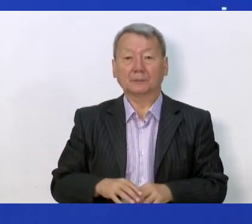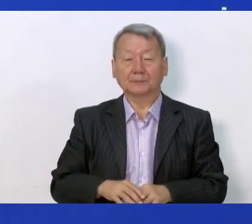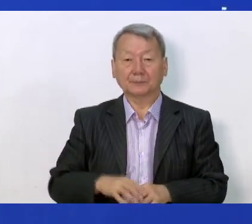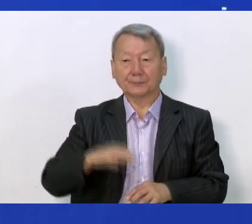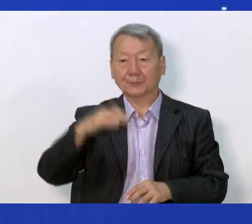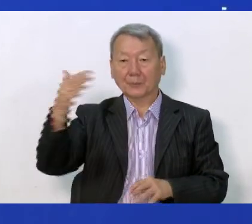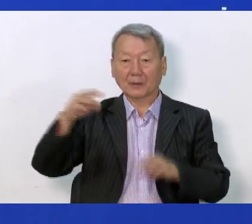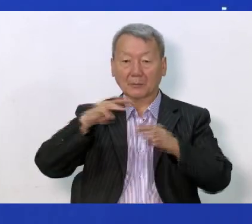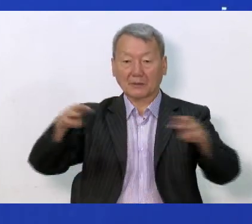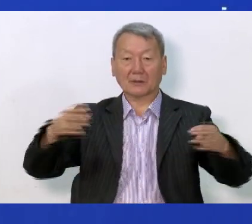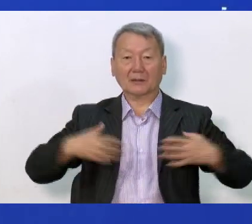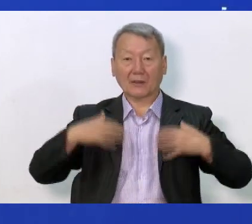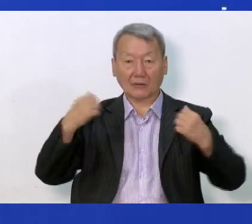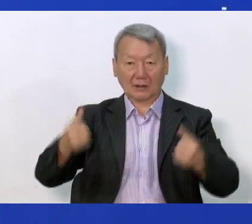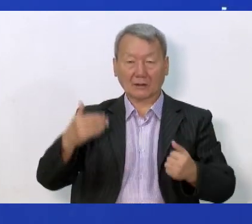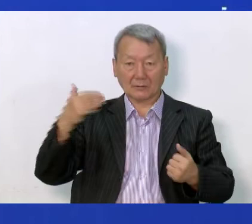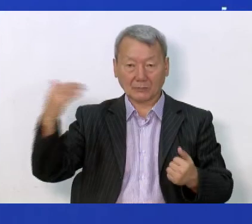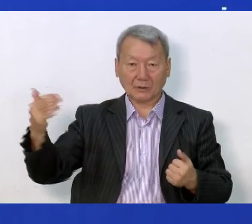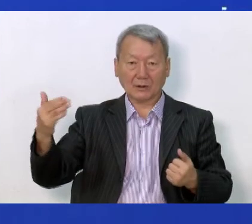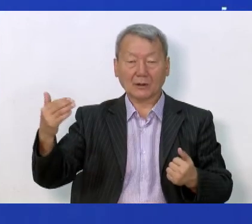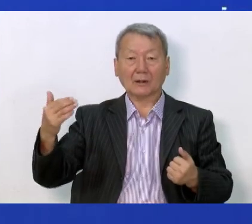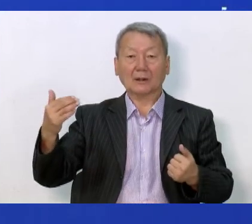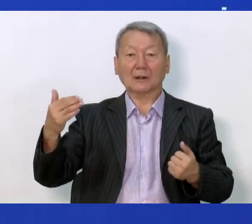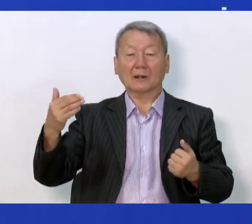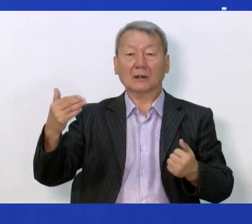со стороны Министерства здравоохранения